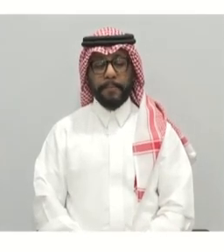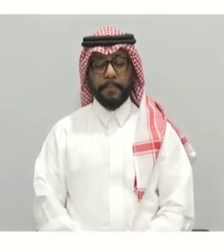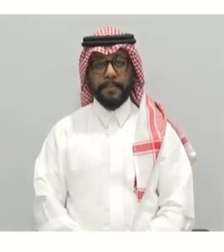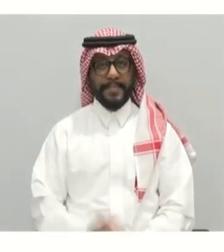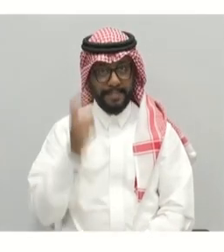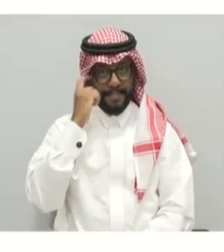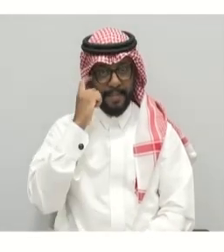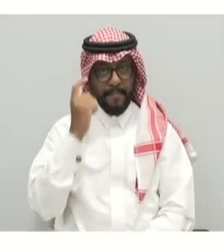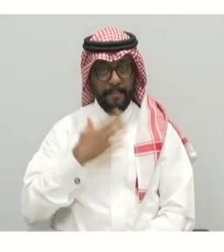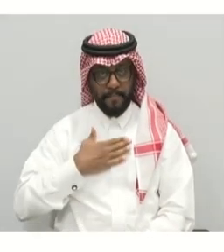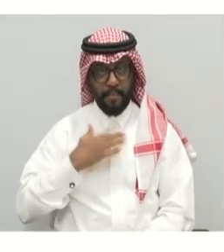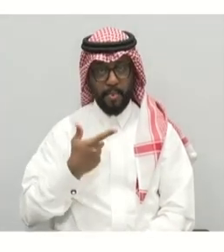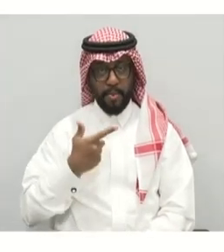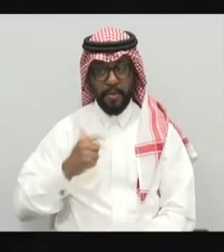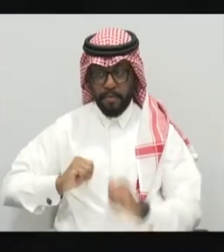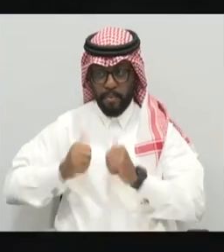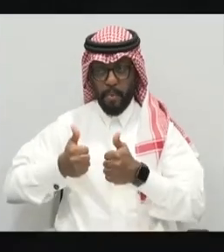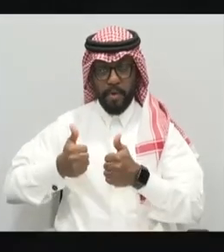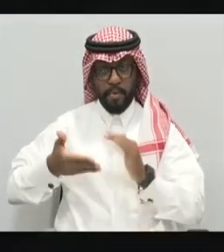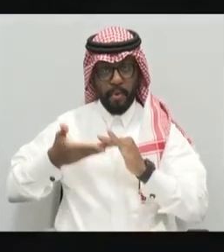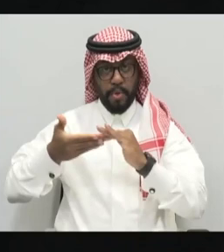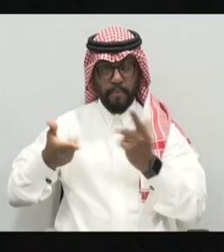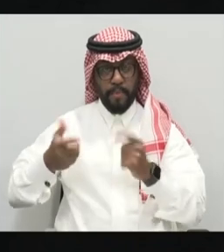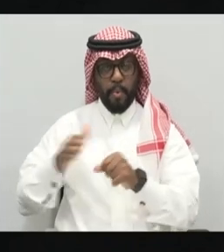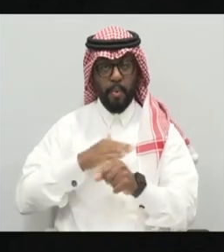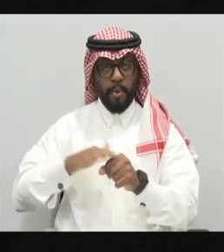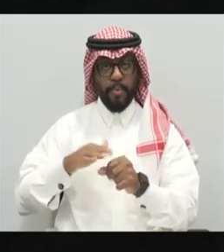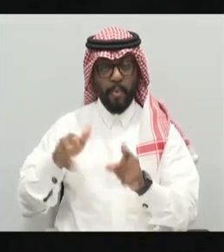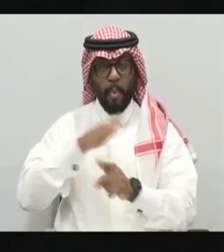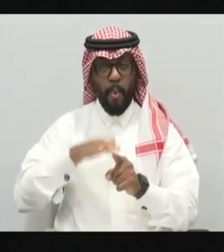اذا ما هو دور المواطن الصالح في خدمه الوطن